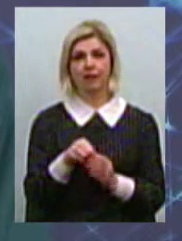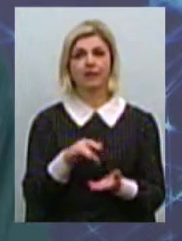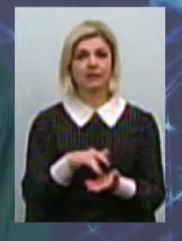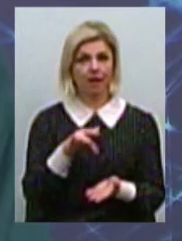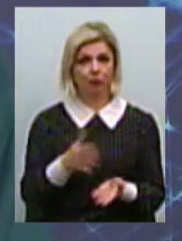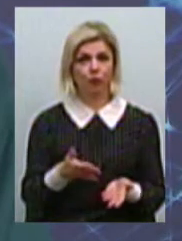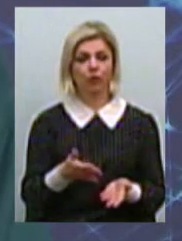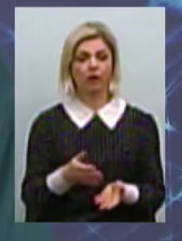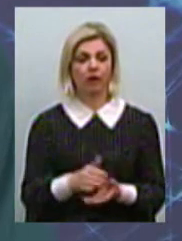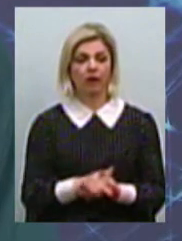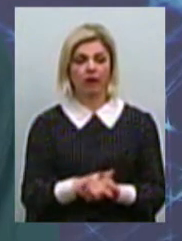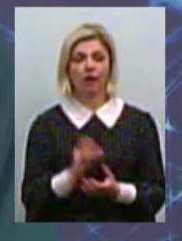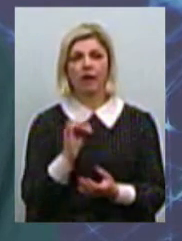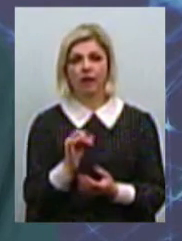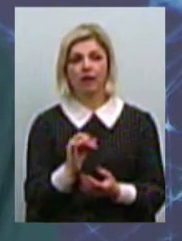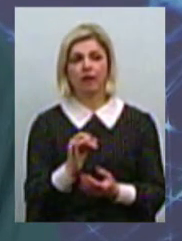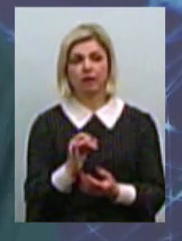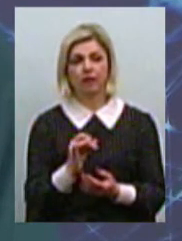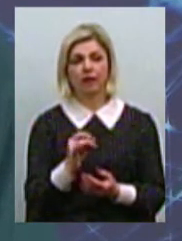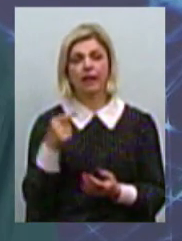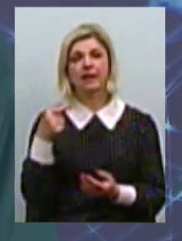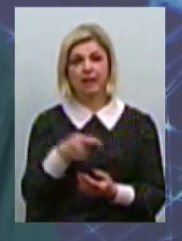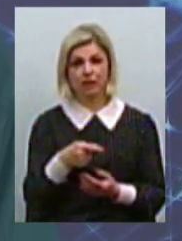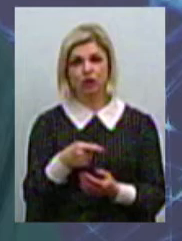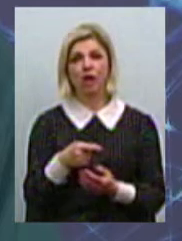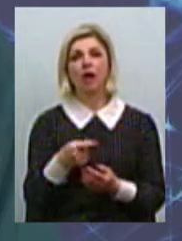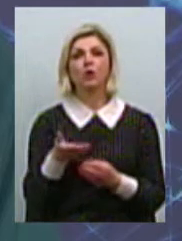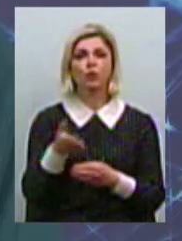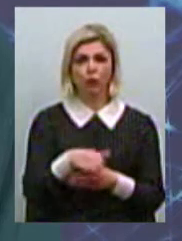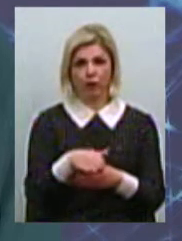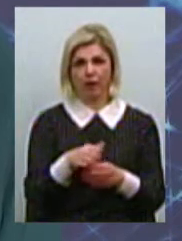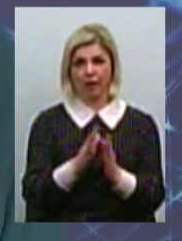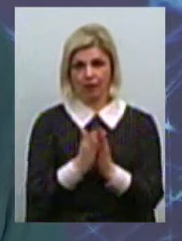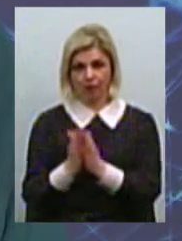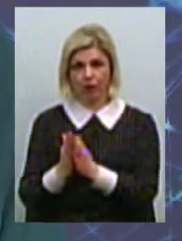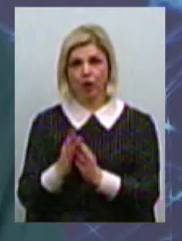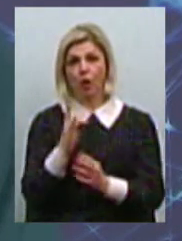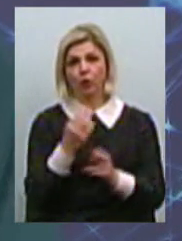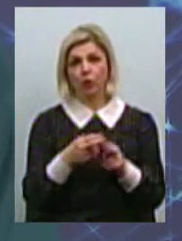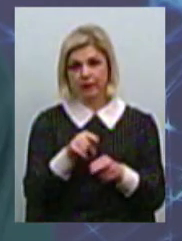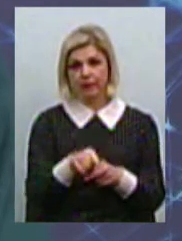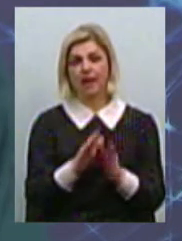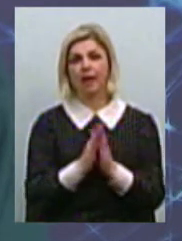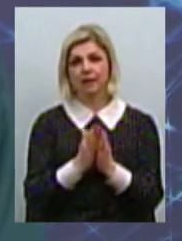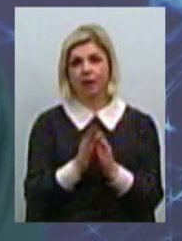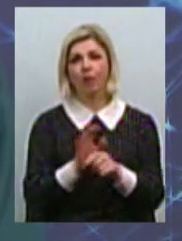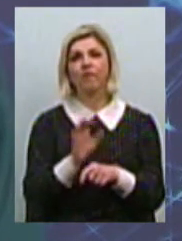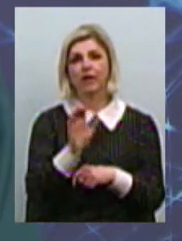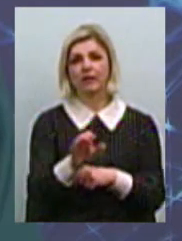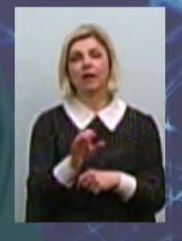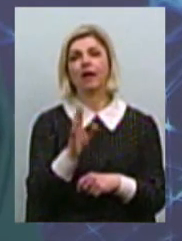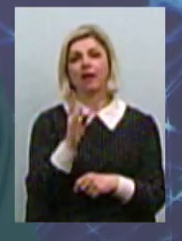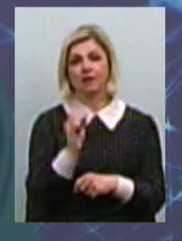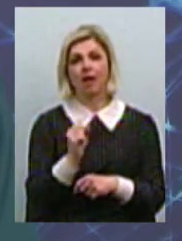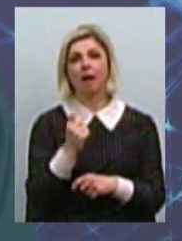і наклад, він невеликий, 1000 екземплярів. От, але ця книга, вона йде і на, в першу чергу